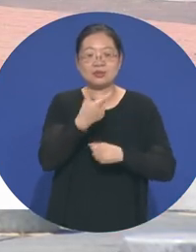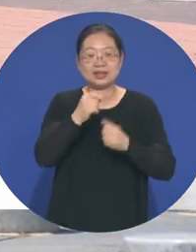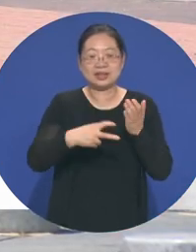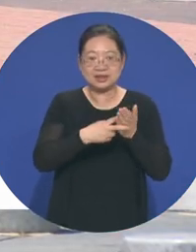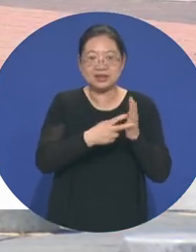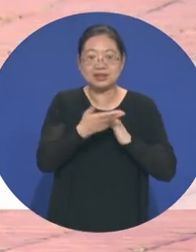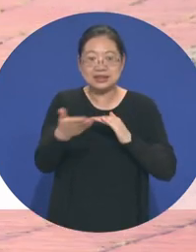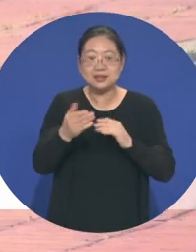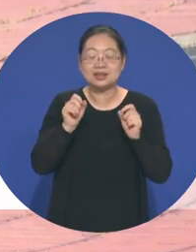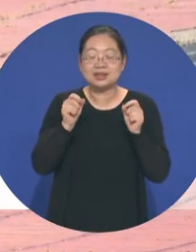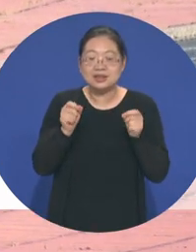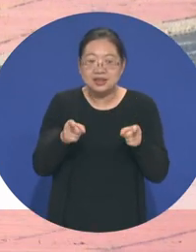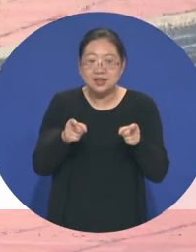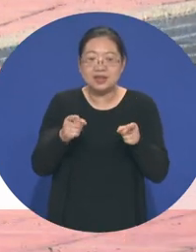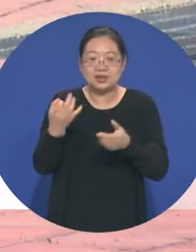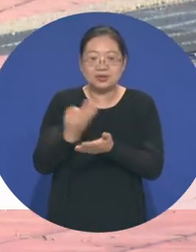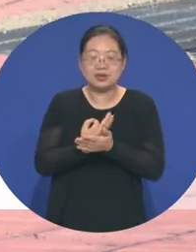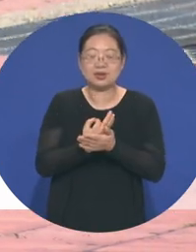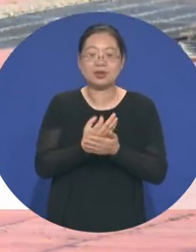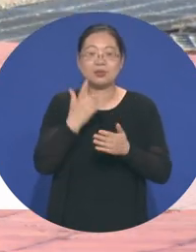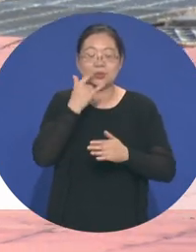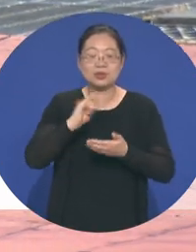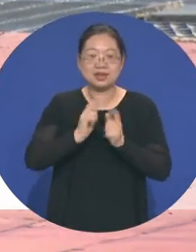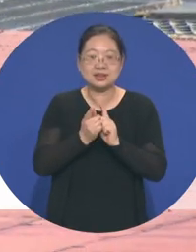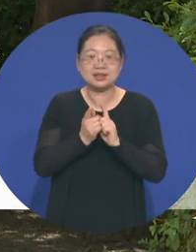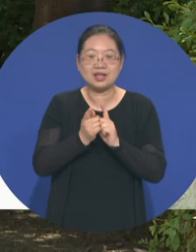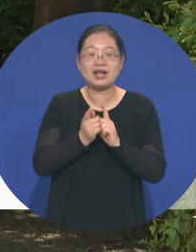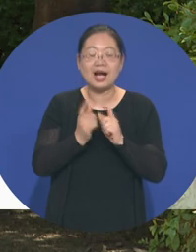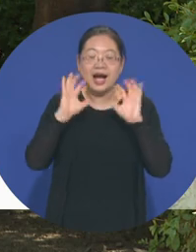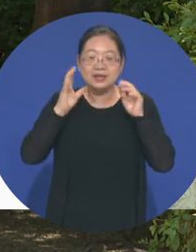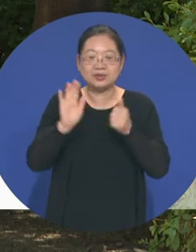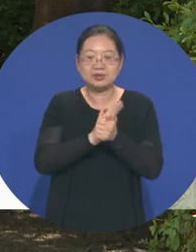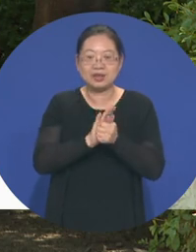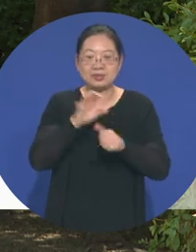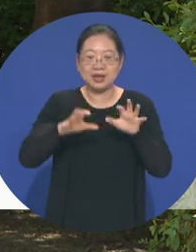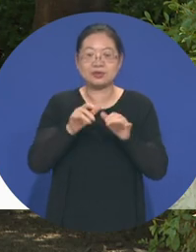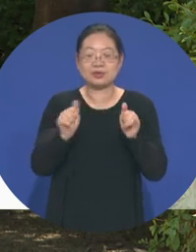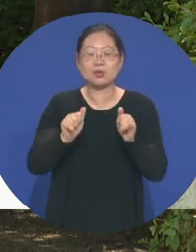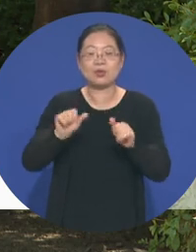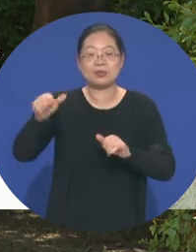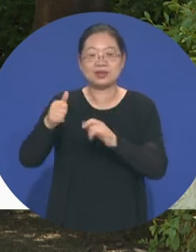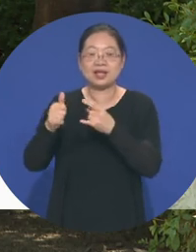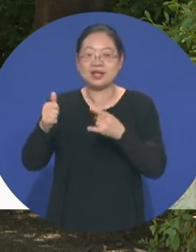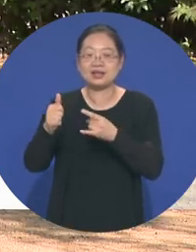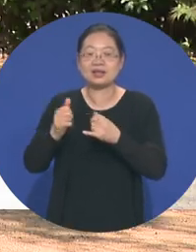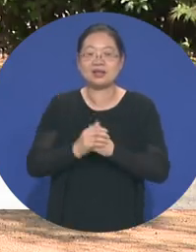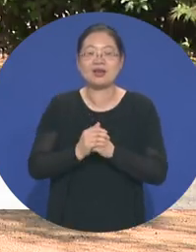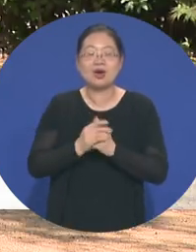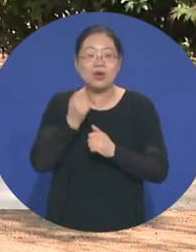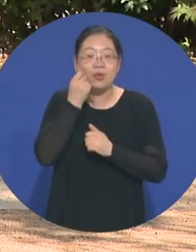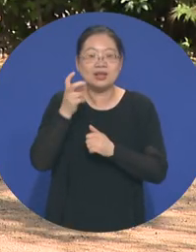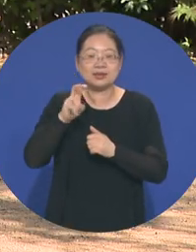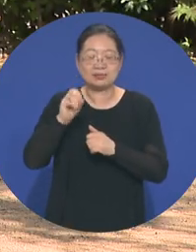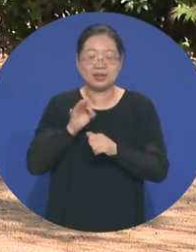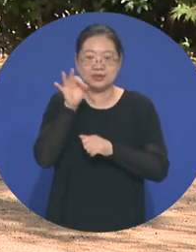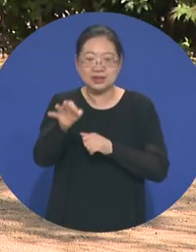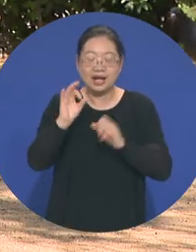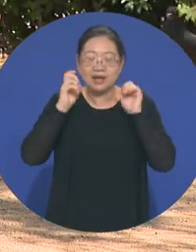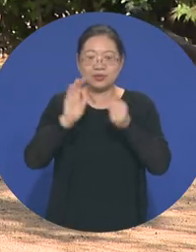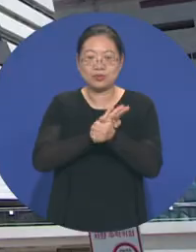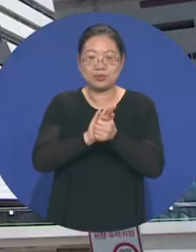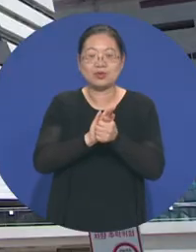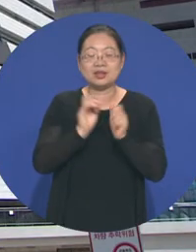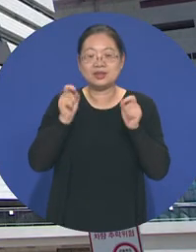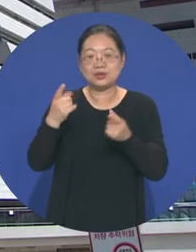기회소득과 부모를 대신해 아동을 돌보는 마을 주민 500명에게 월 20만 원을 지급하는 아동 돌봄 기회소득도